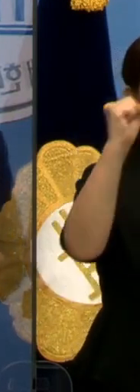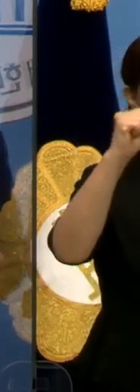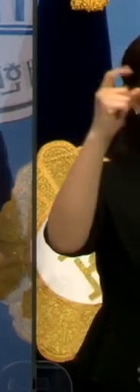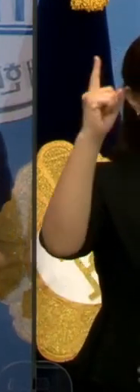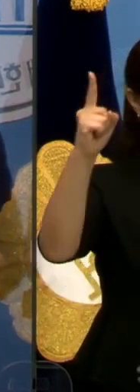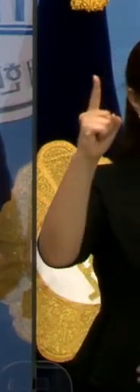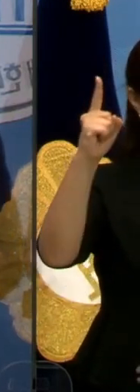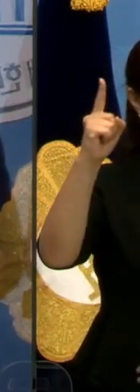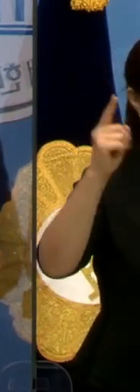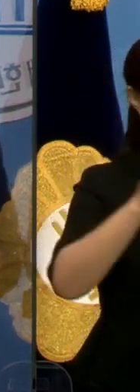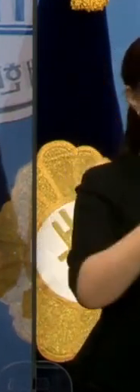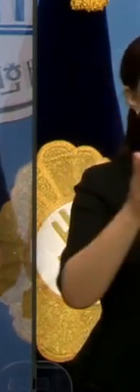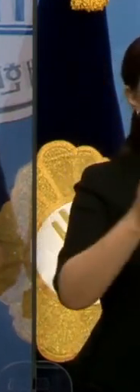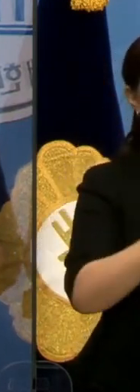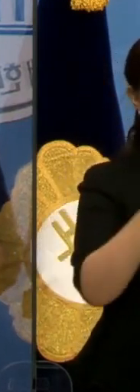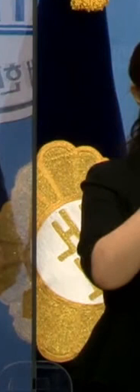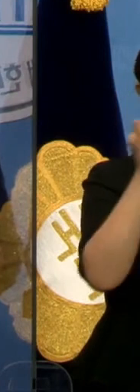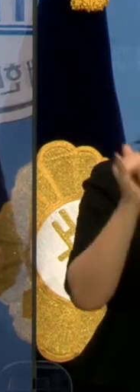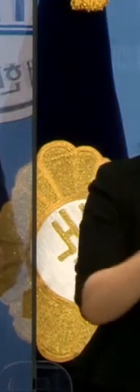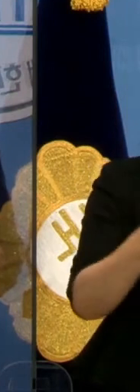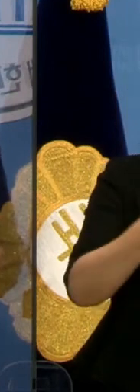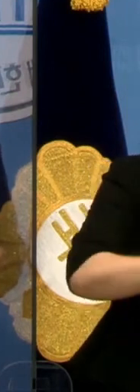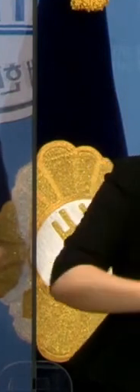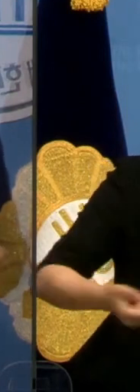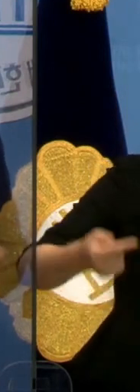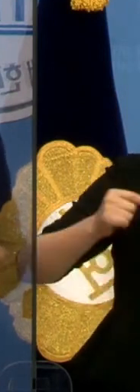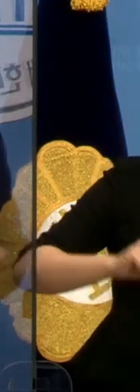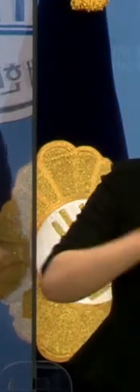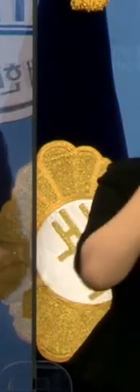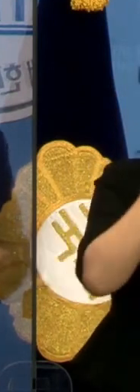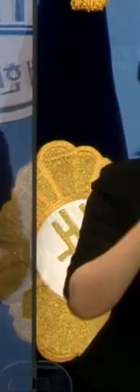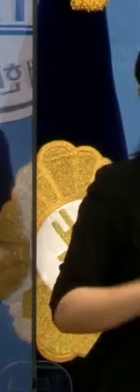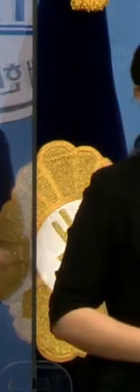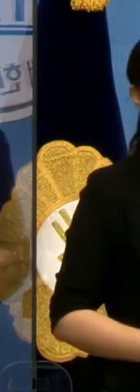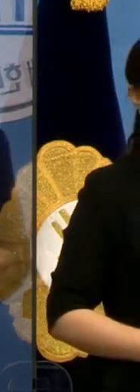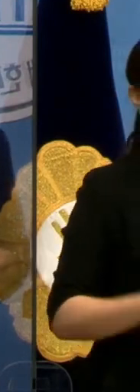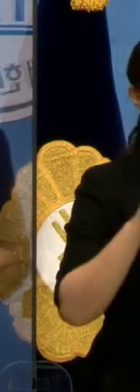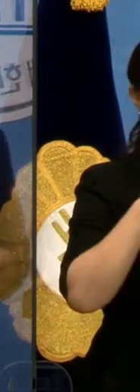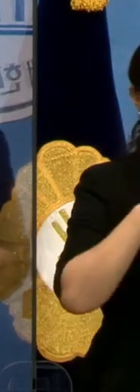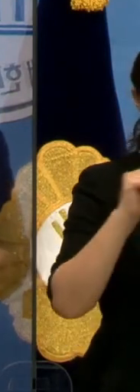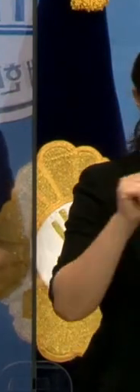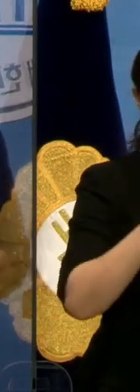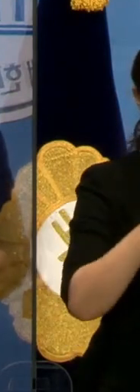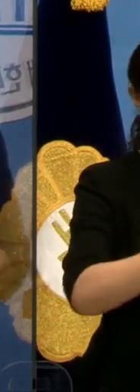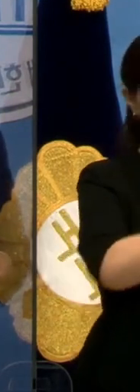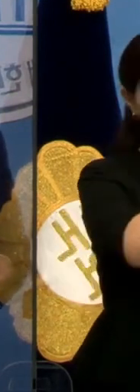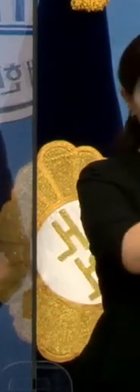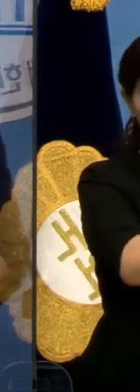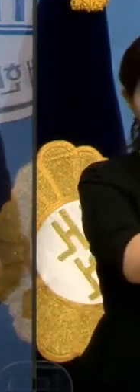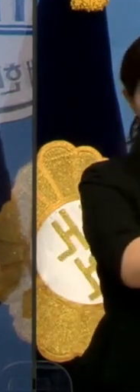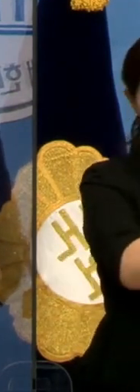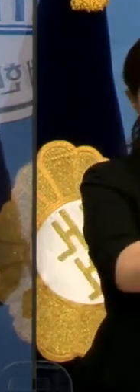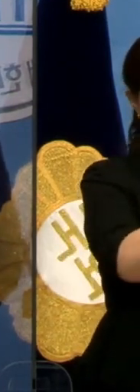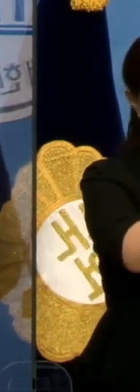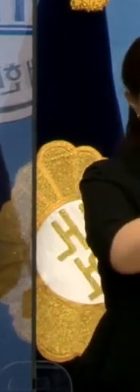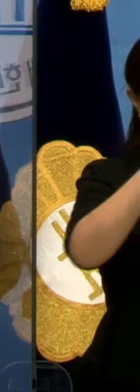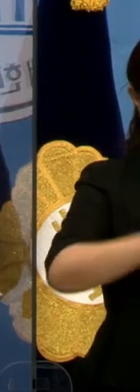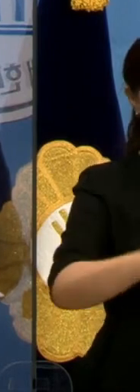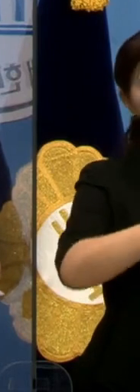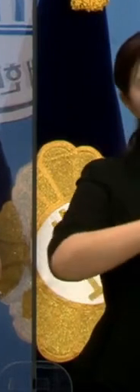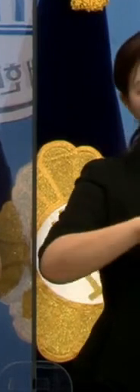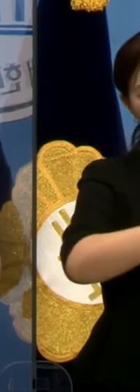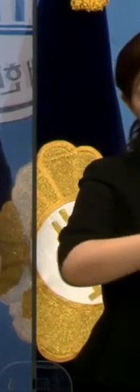투자에 적극적으로 나설 수 있을 것입니다. 부동산으로 대표되는 자산 불평등을 해소해야만